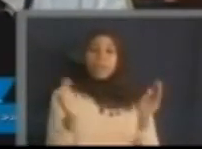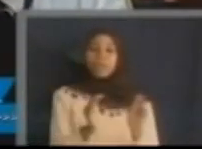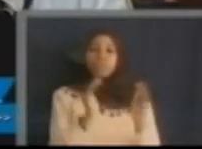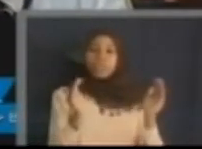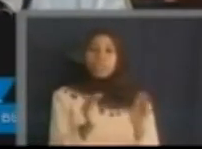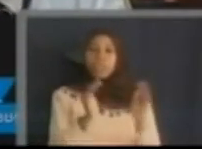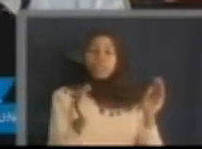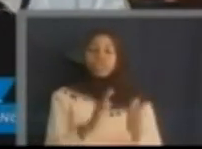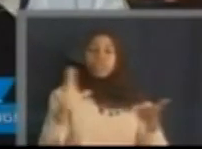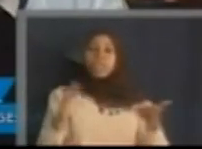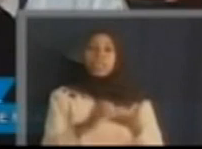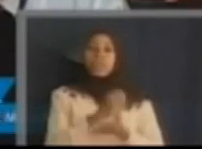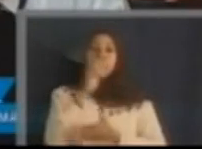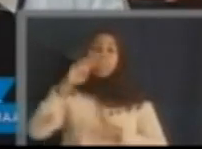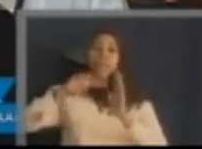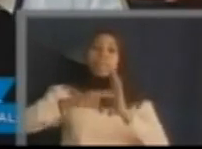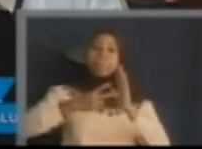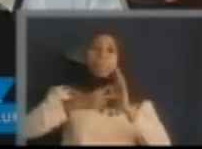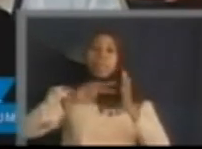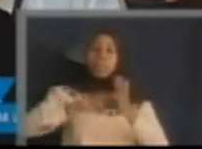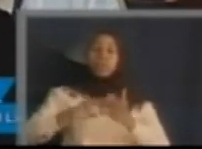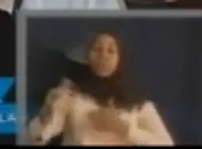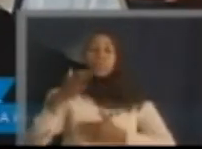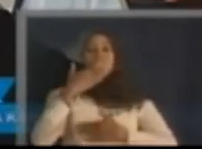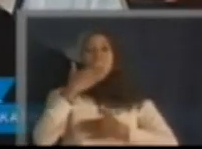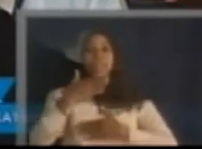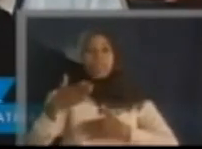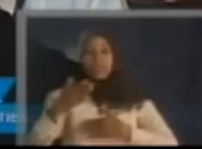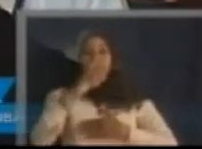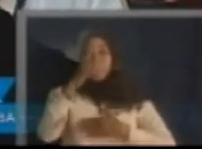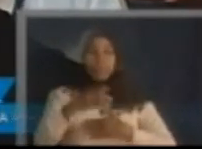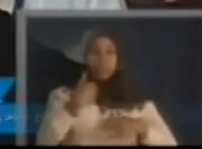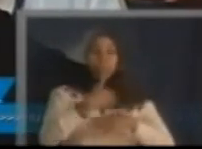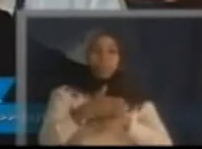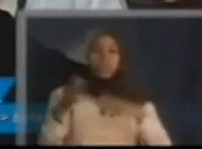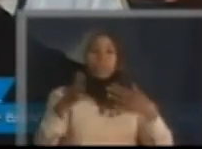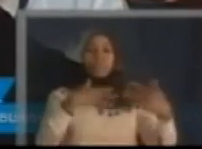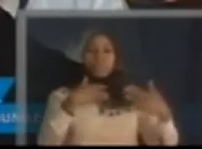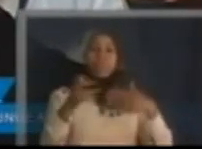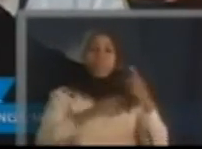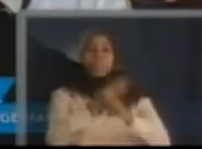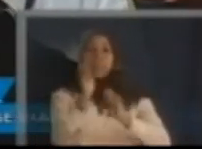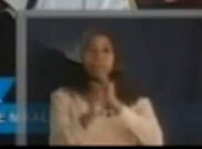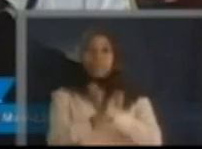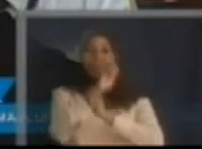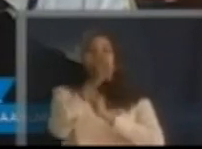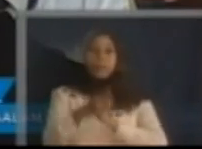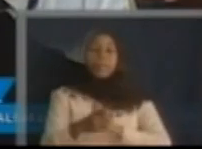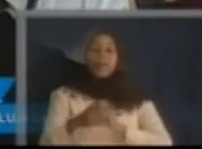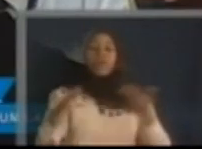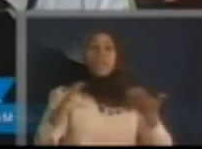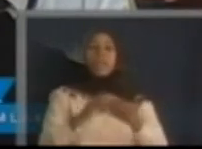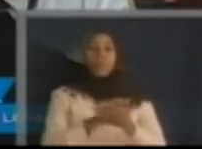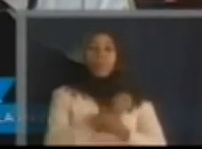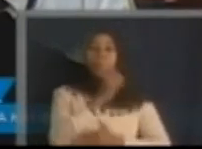kuzifanyia majaribisho aone kama zinamletea matokeo ambayo anayatarajia. Kwa hiyo mimi naona nafasi